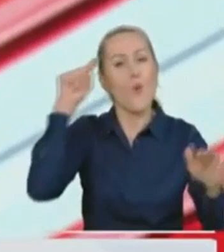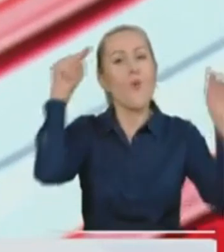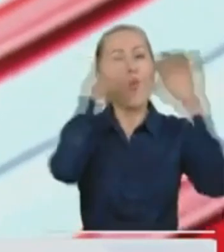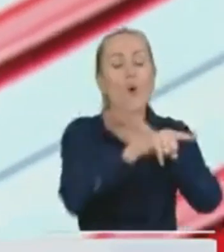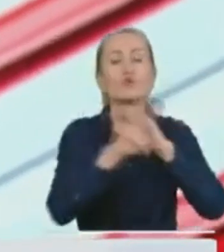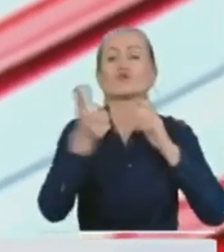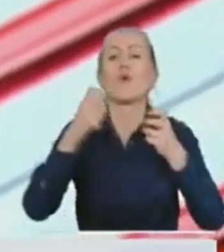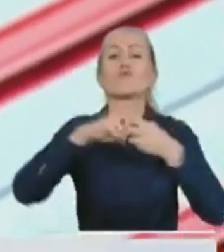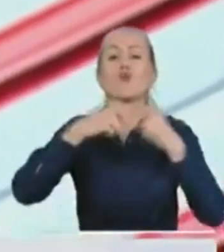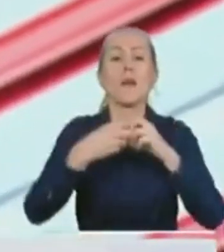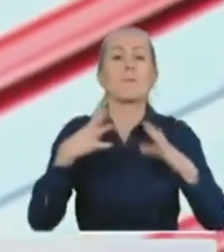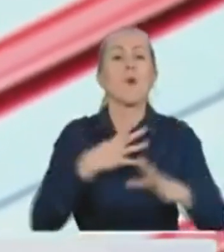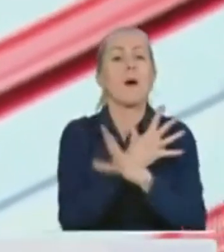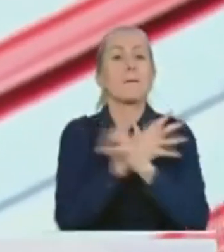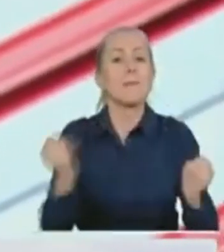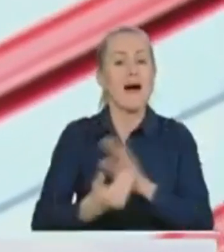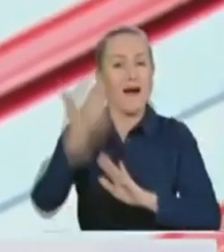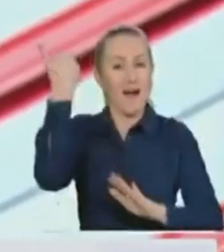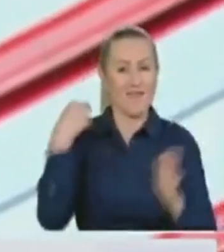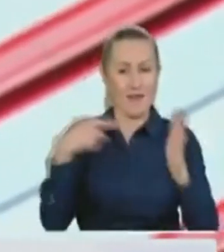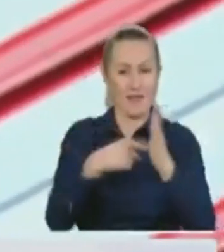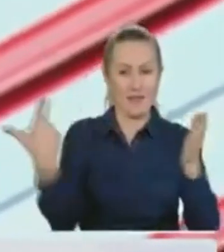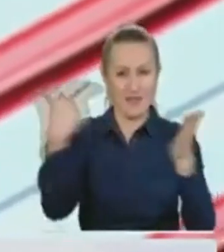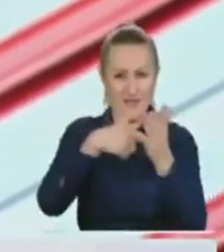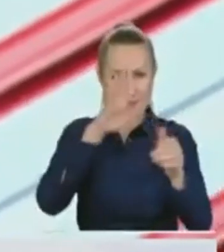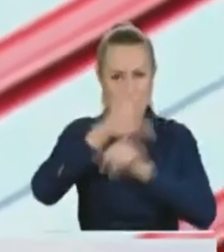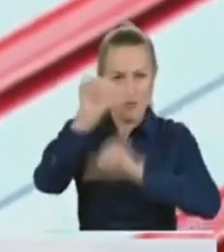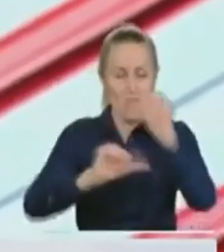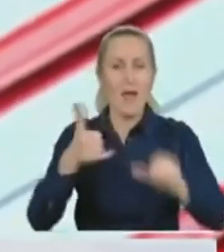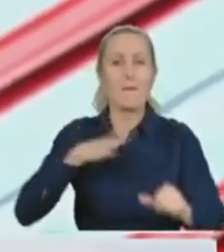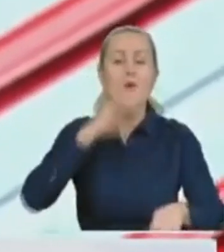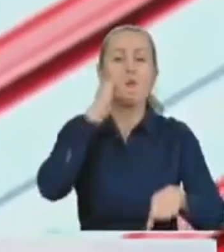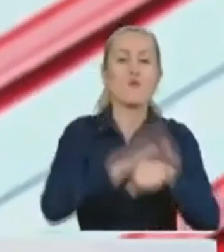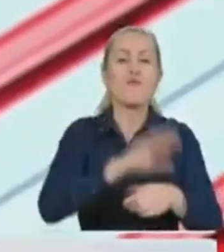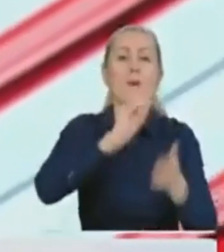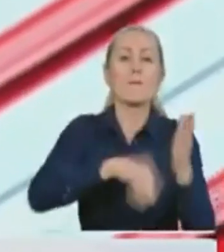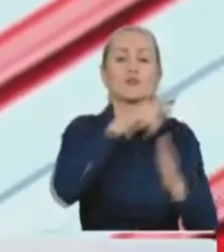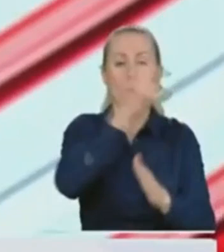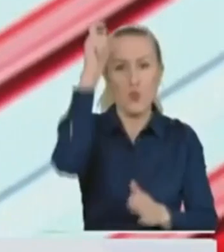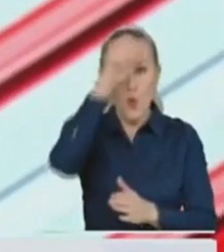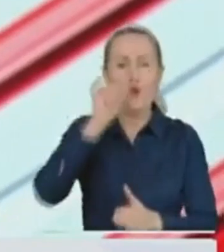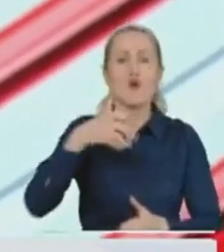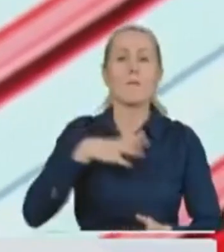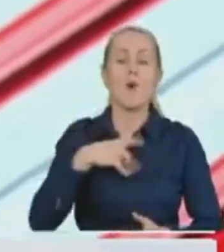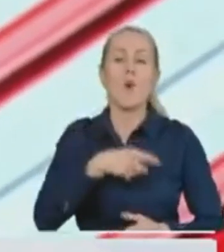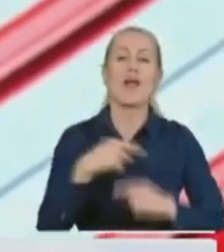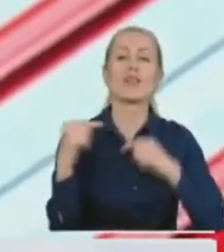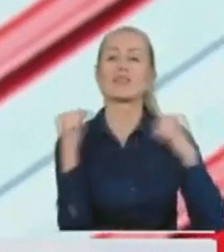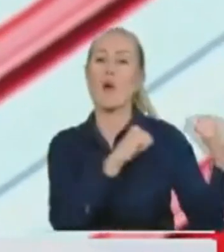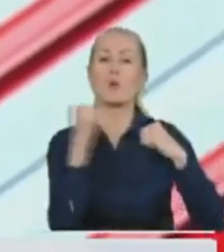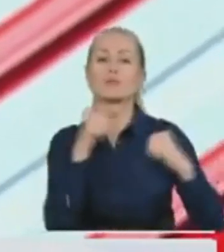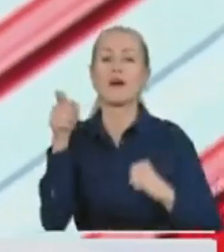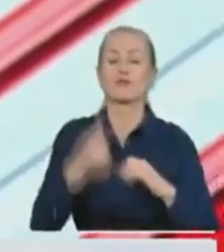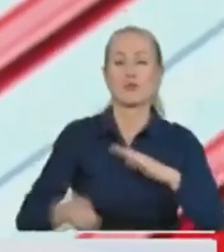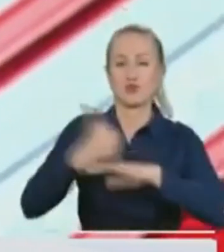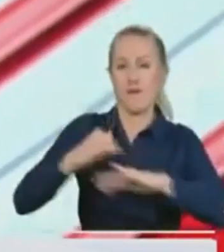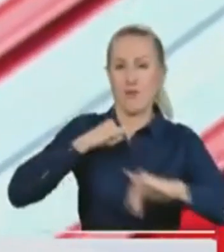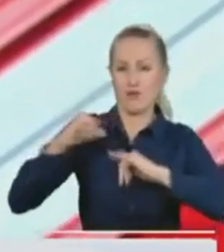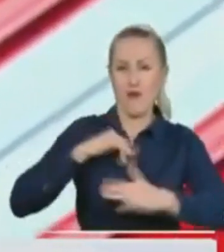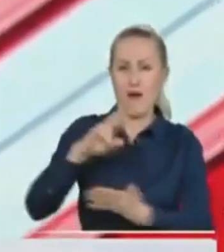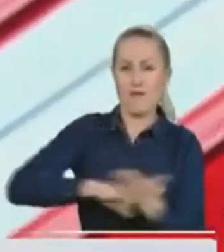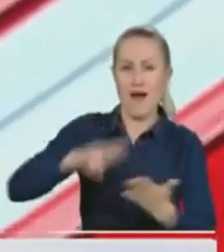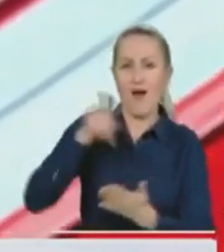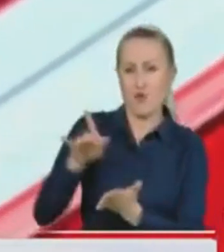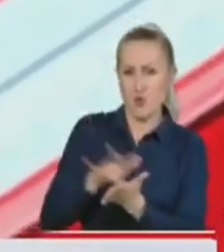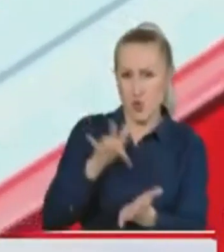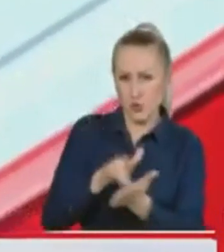коли була підписана угода з Туреччиною, з якої переговори вів голова Європейської ради Дональд Туск. Ніколи